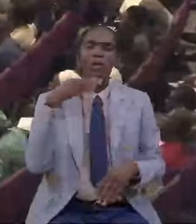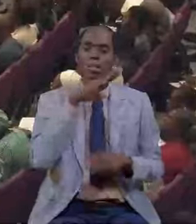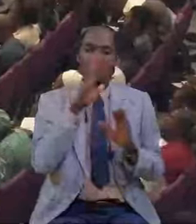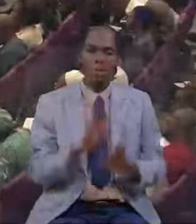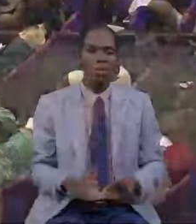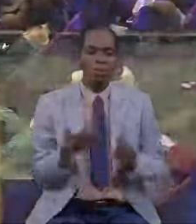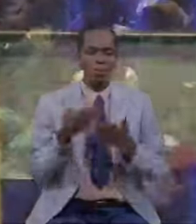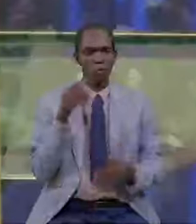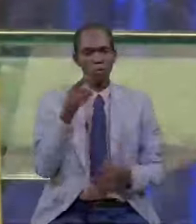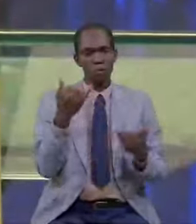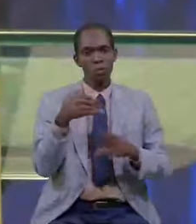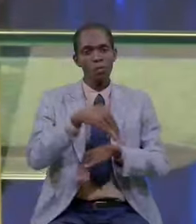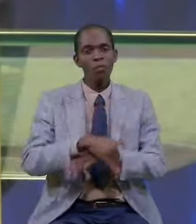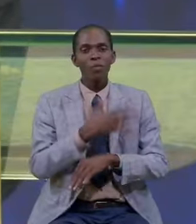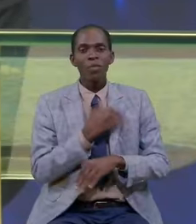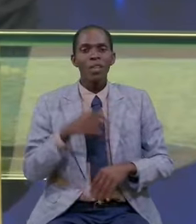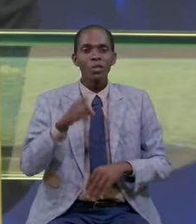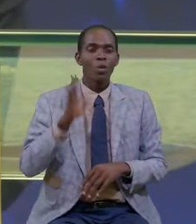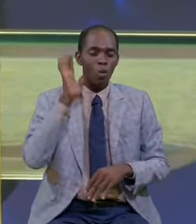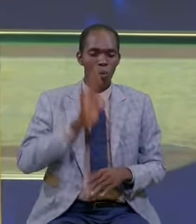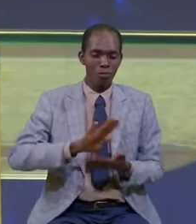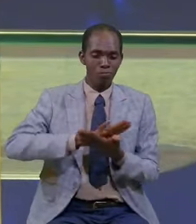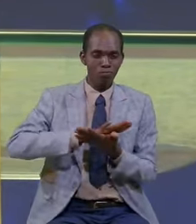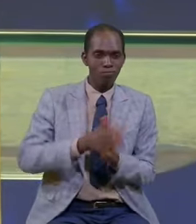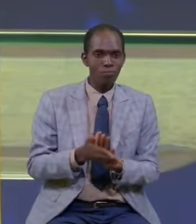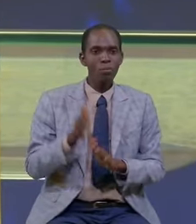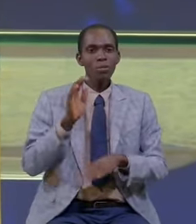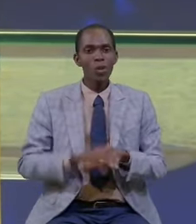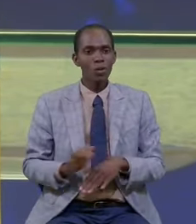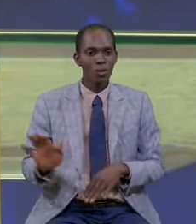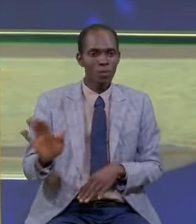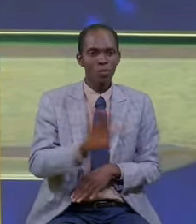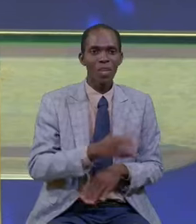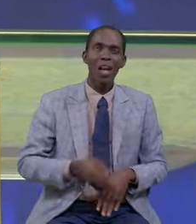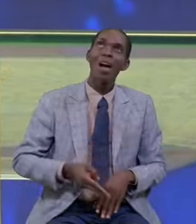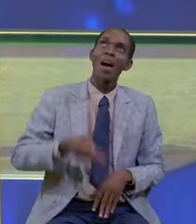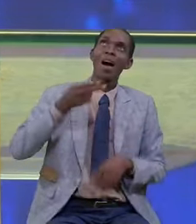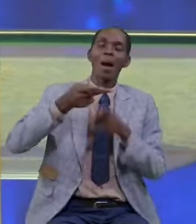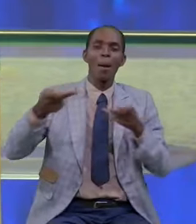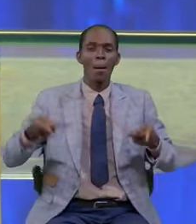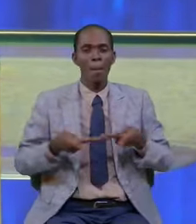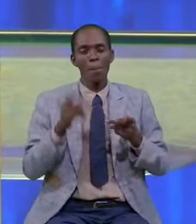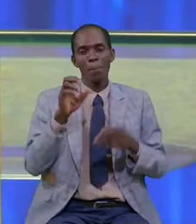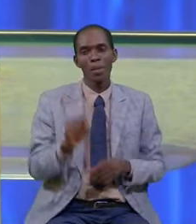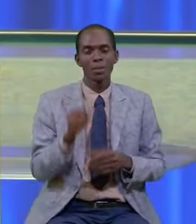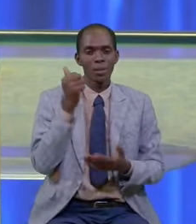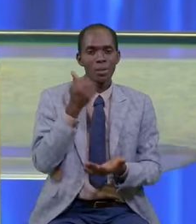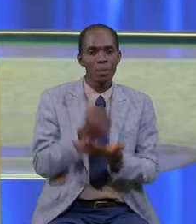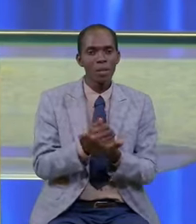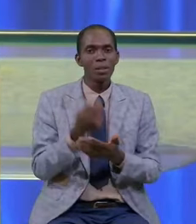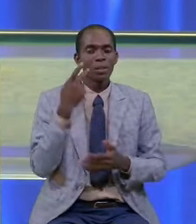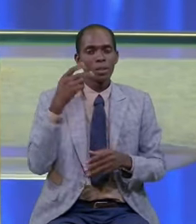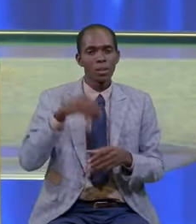et tu fouleras leurs lieux élevés. Voyons les